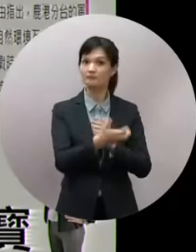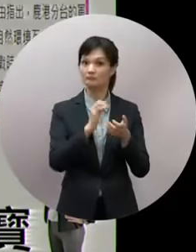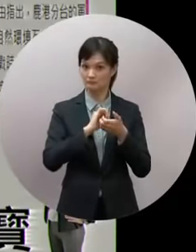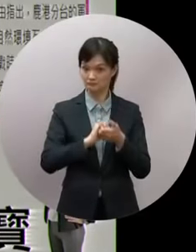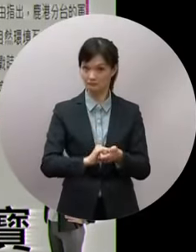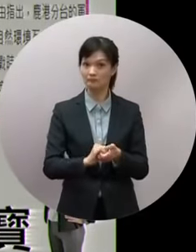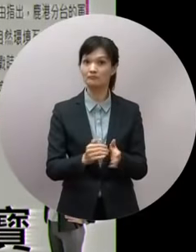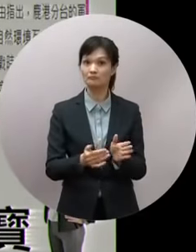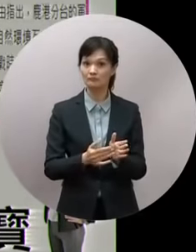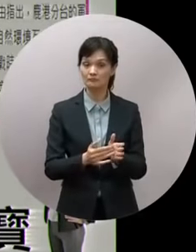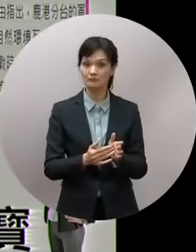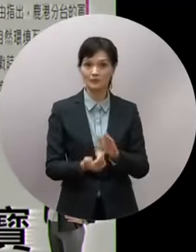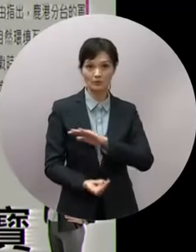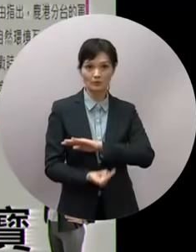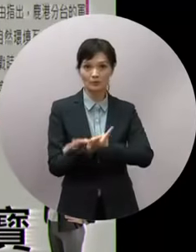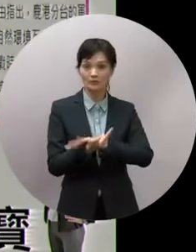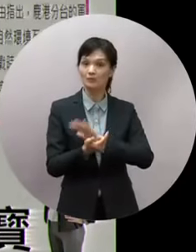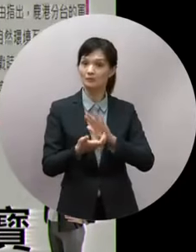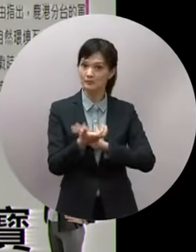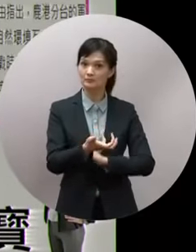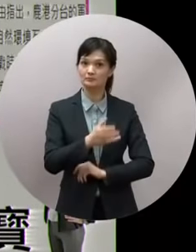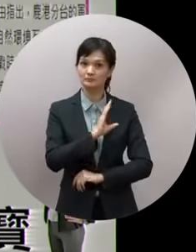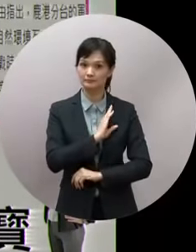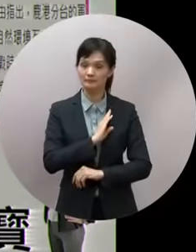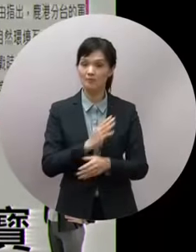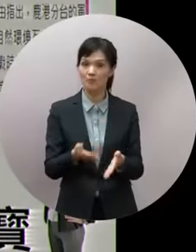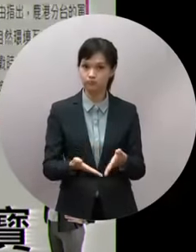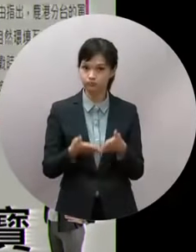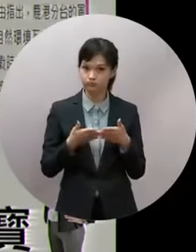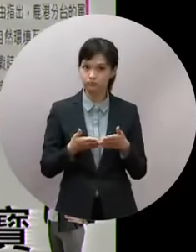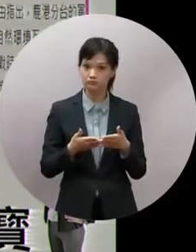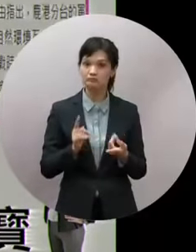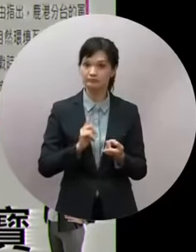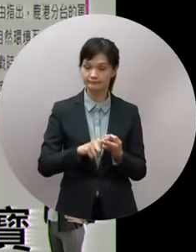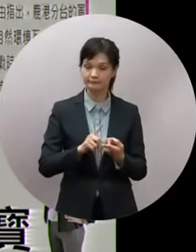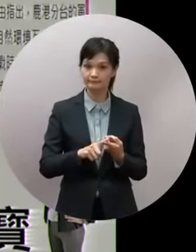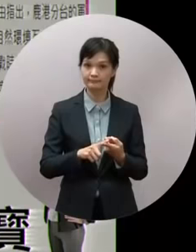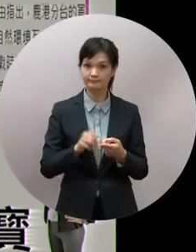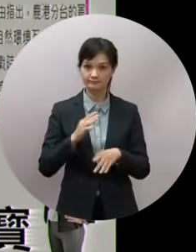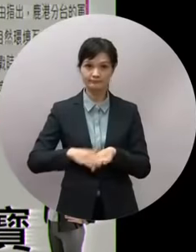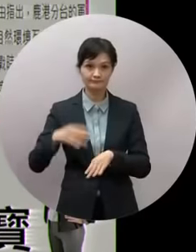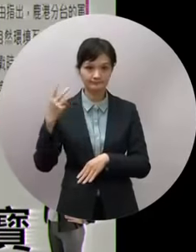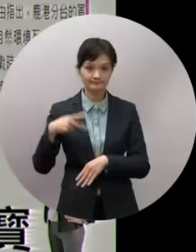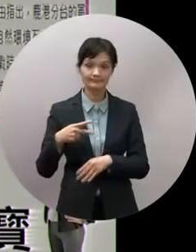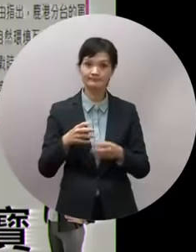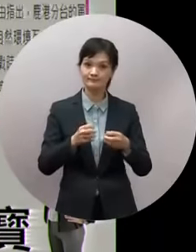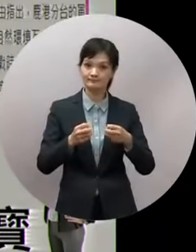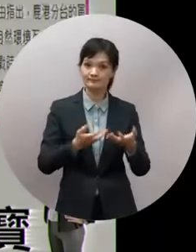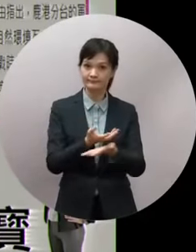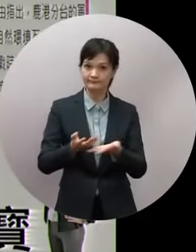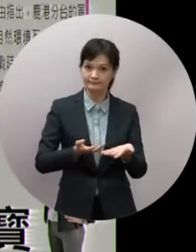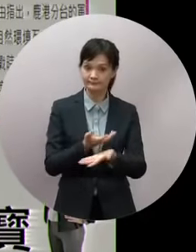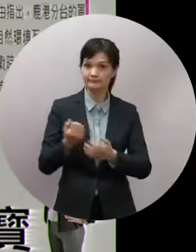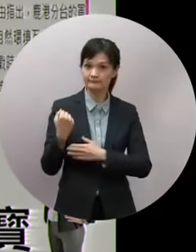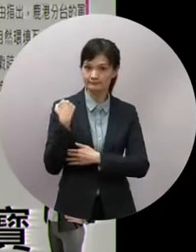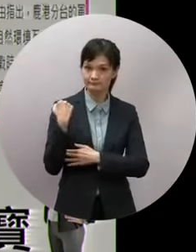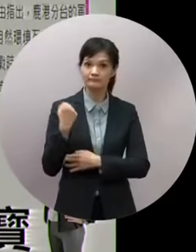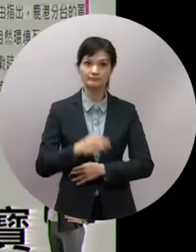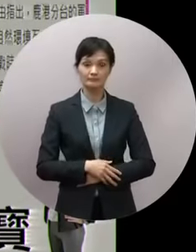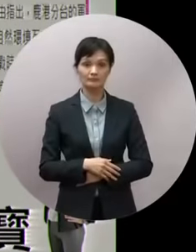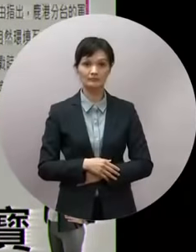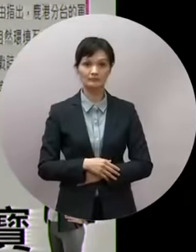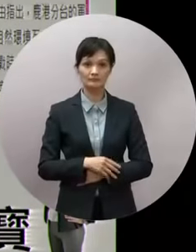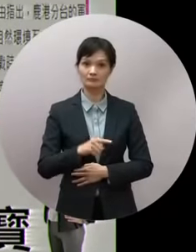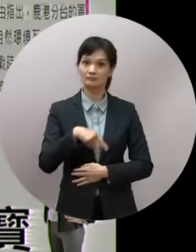那尽速的迁移也是中央与地方的共识，会跟相关单位积极的协调，但是后来